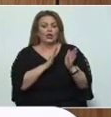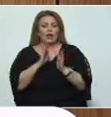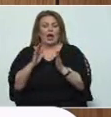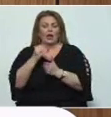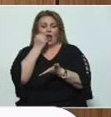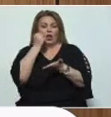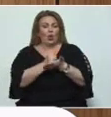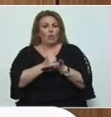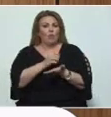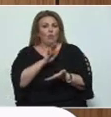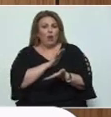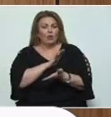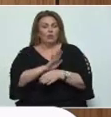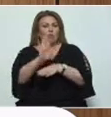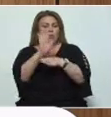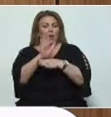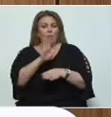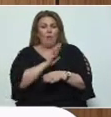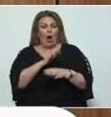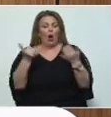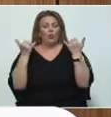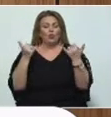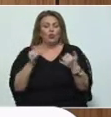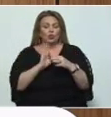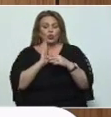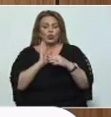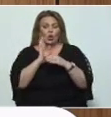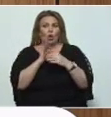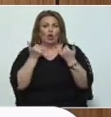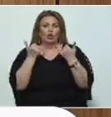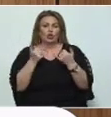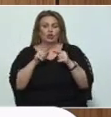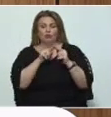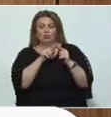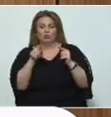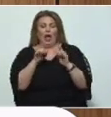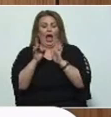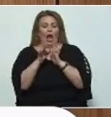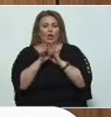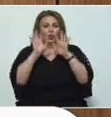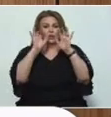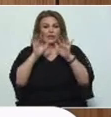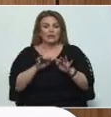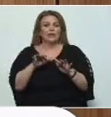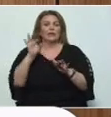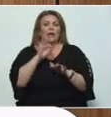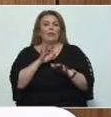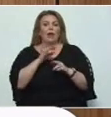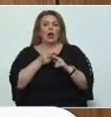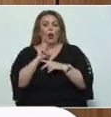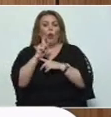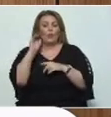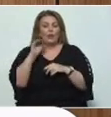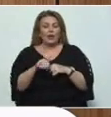təsdiq etdi. Bu qaydalara əsasən bugün gün ərzində elektron sistemlər üzərindən